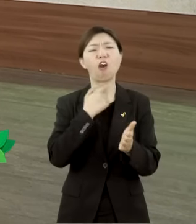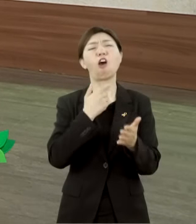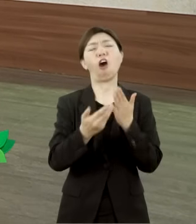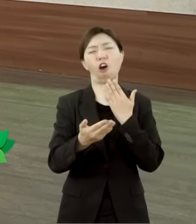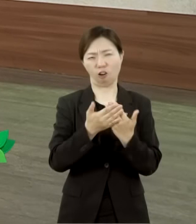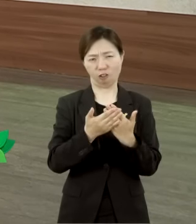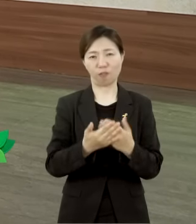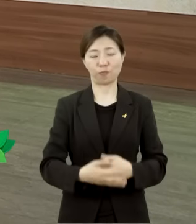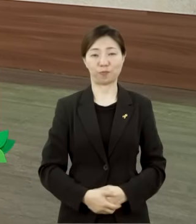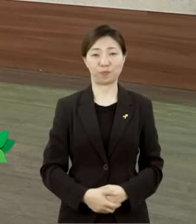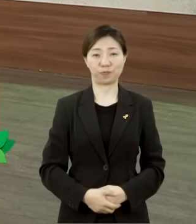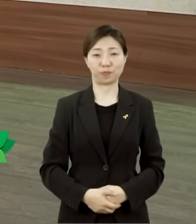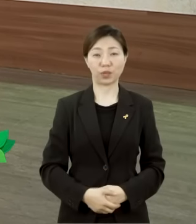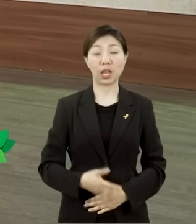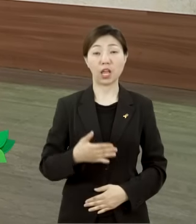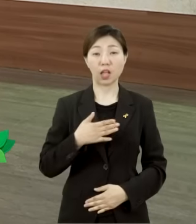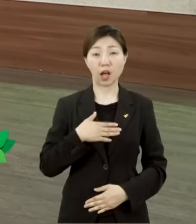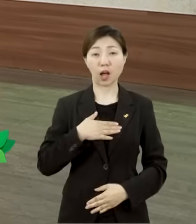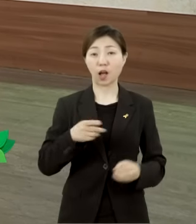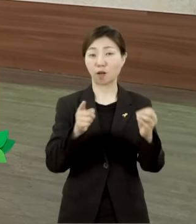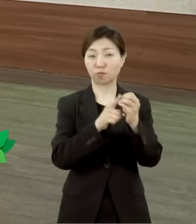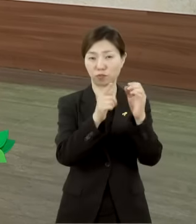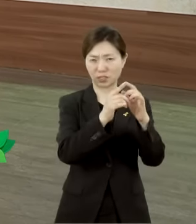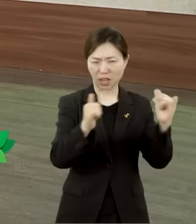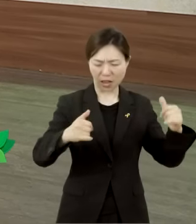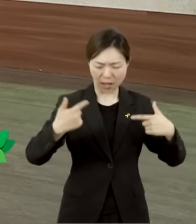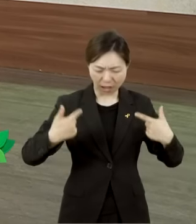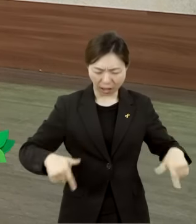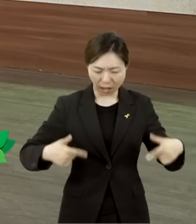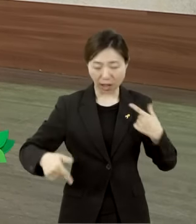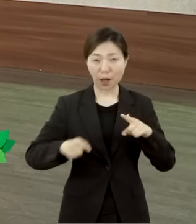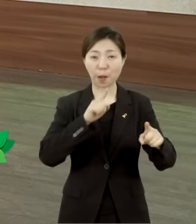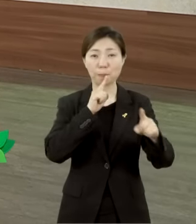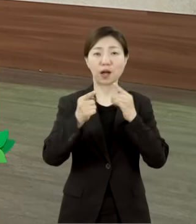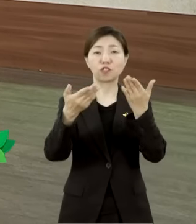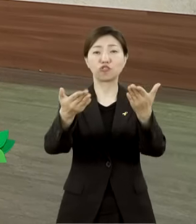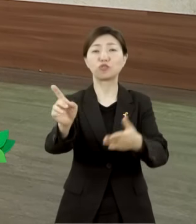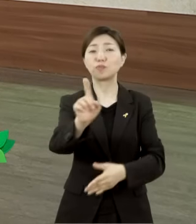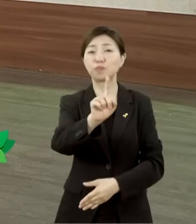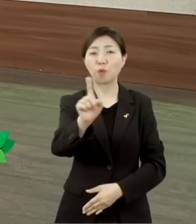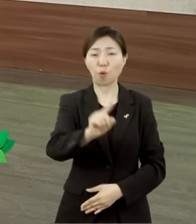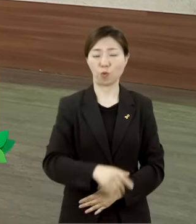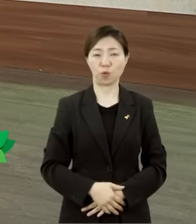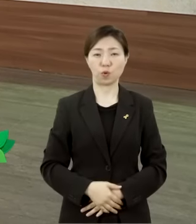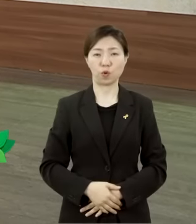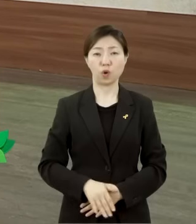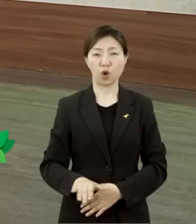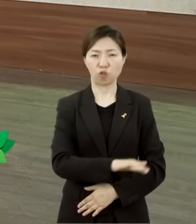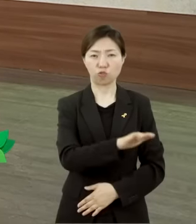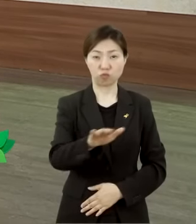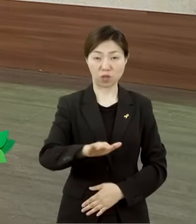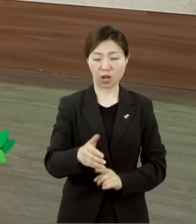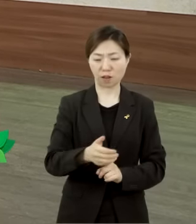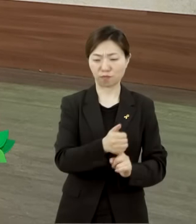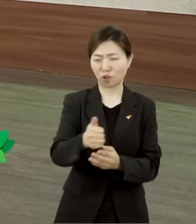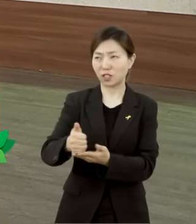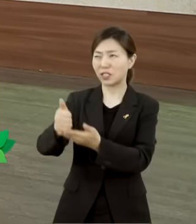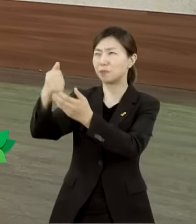이야기가 있죠 반드시 우리가이 부처님의 가르침